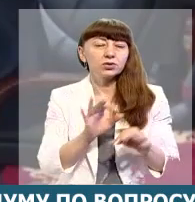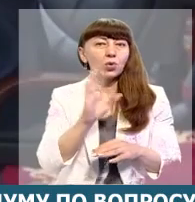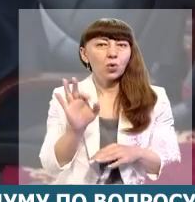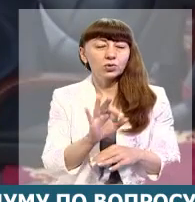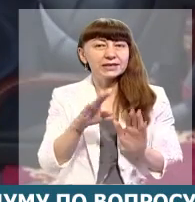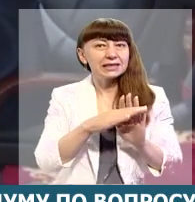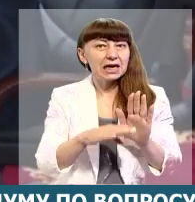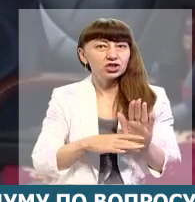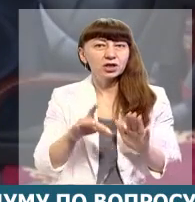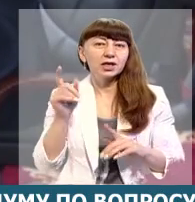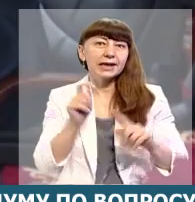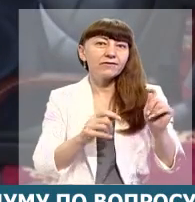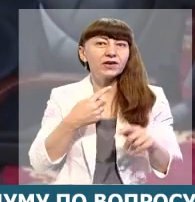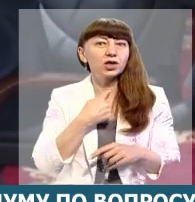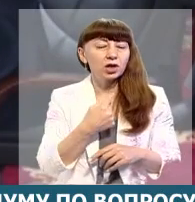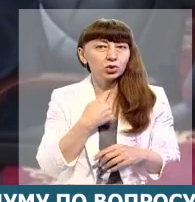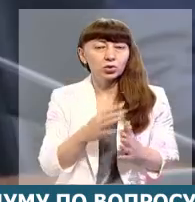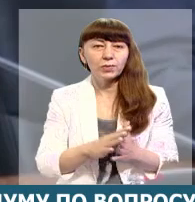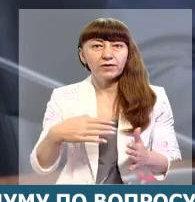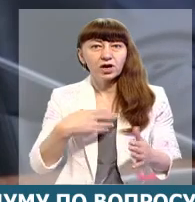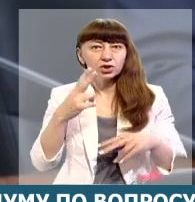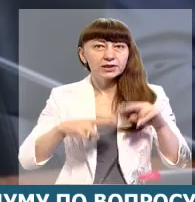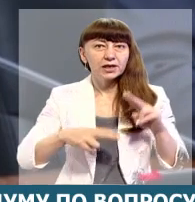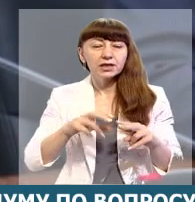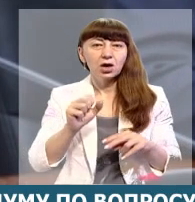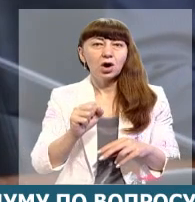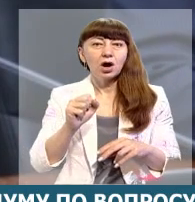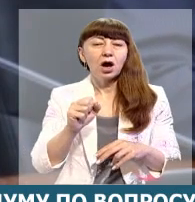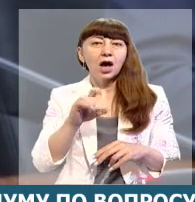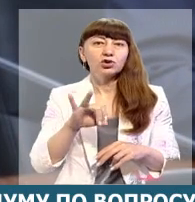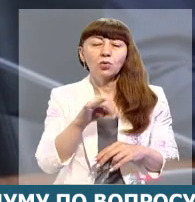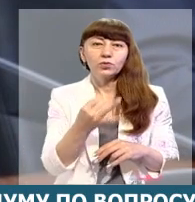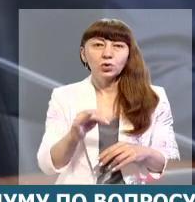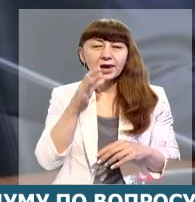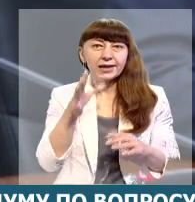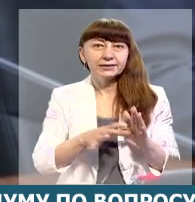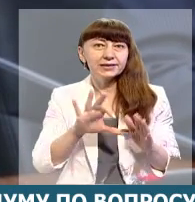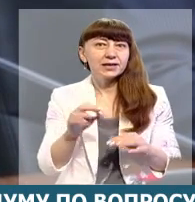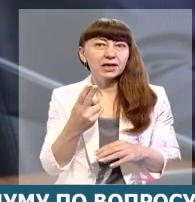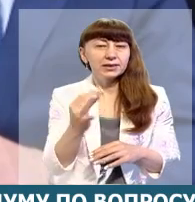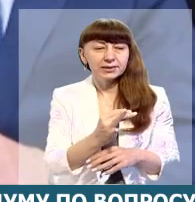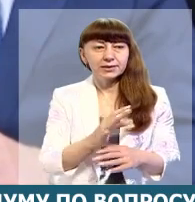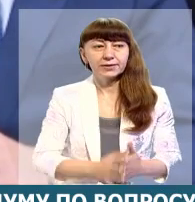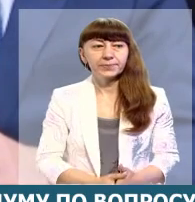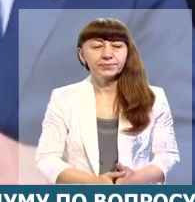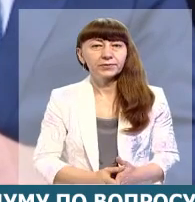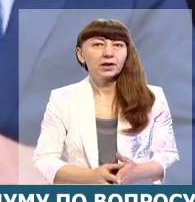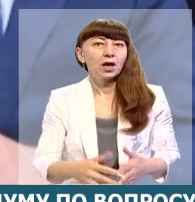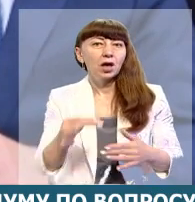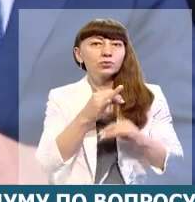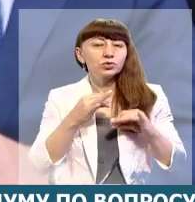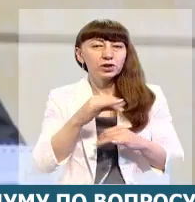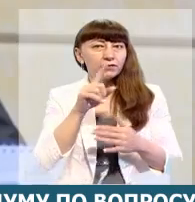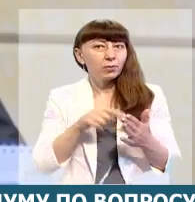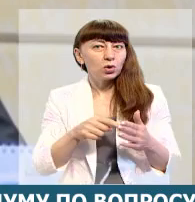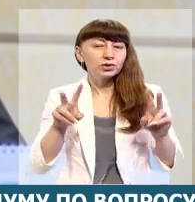референдума, рассказывать о важности строительства АЭС. Также на заседании бюро была уточнена повестка предстоящей Верхней палаты. Депутаты